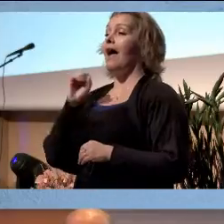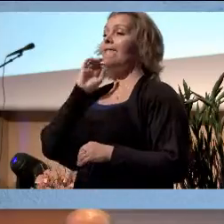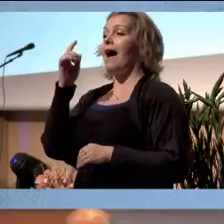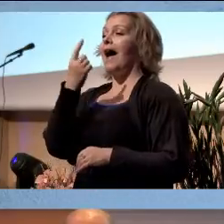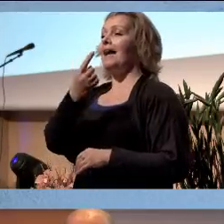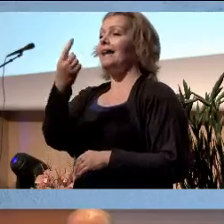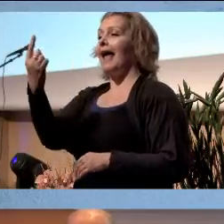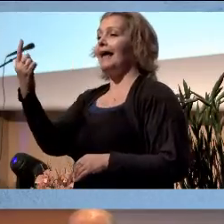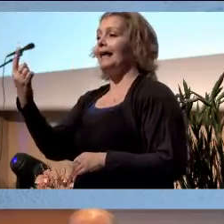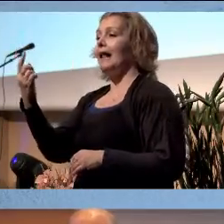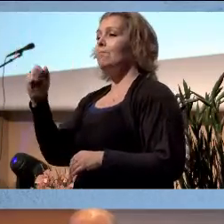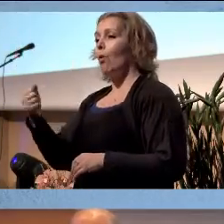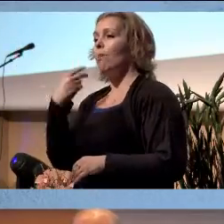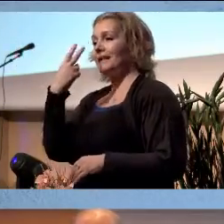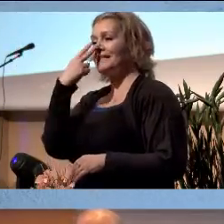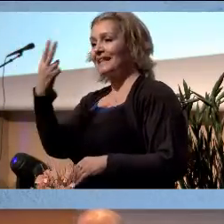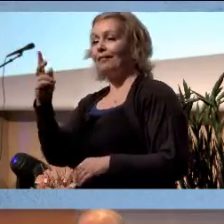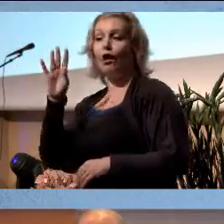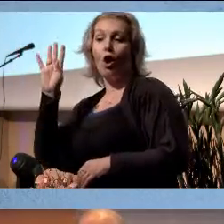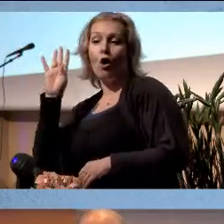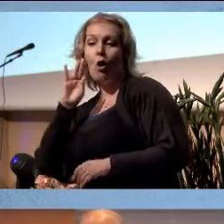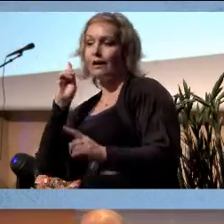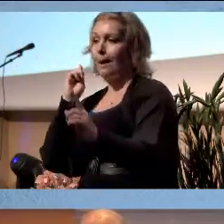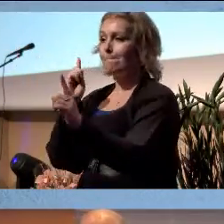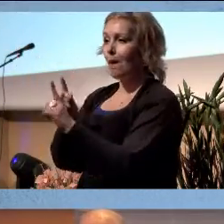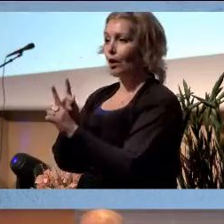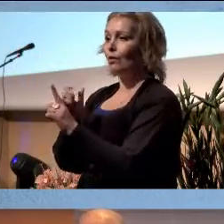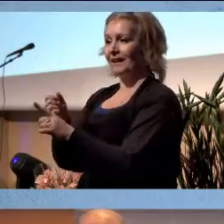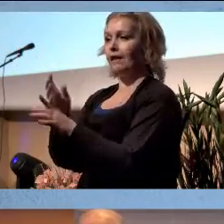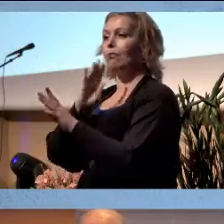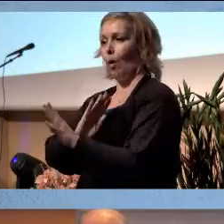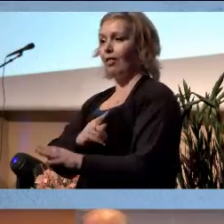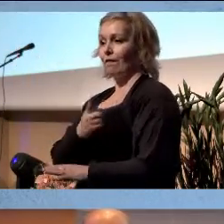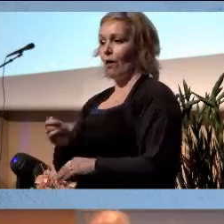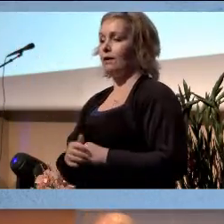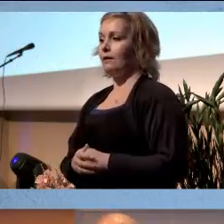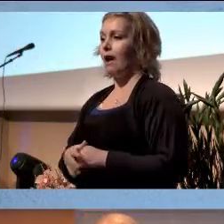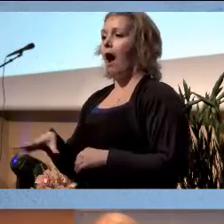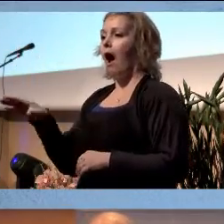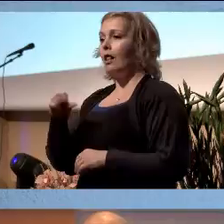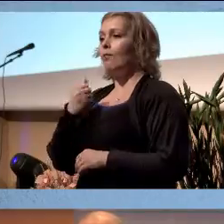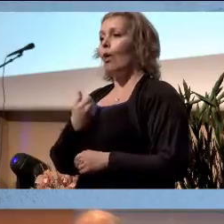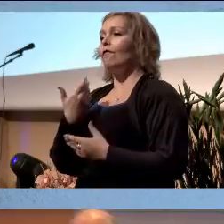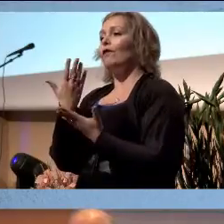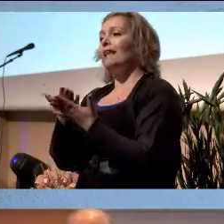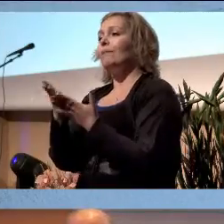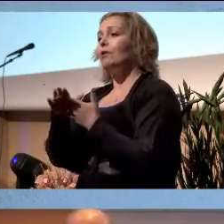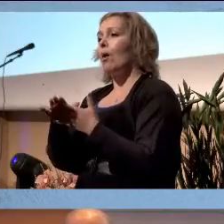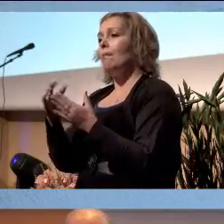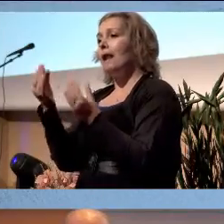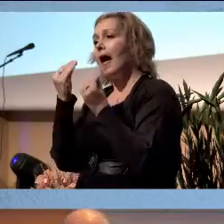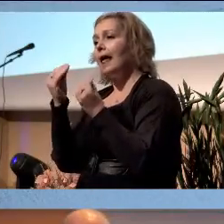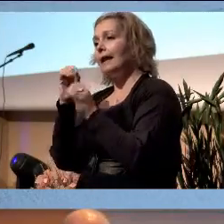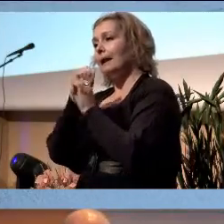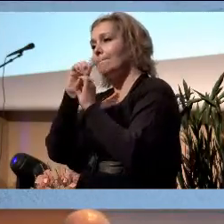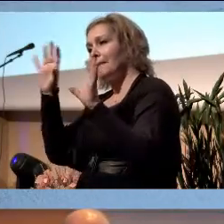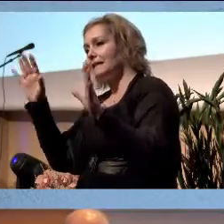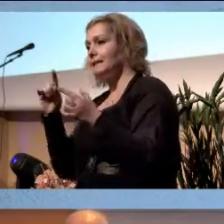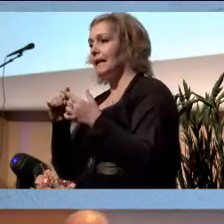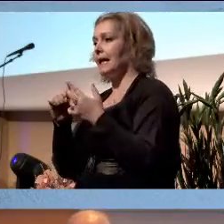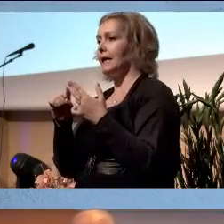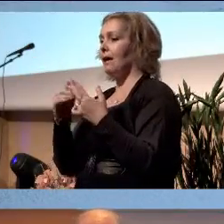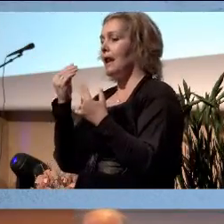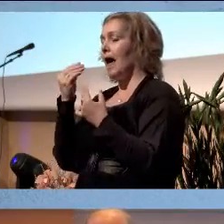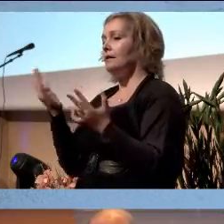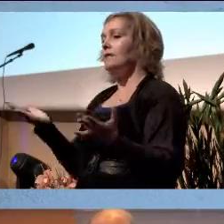Hver enkelt må bli sett, hørt, møtt og tatt på alvor. Alle må få tilbud om læring og mestring,